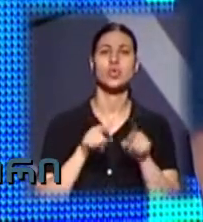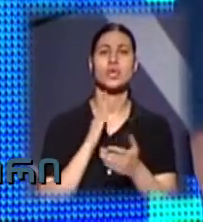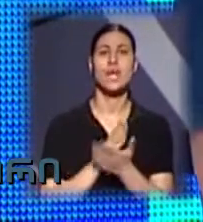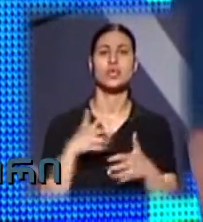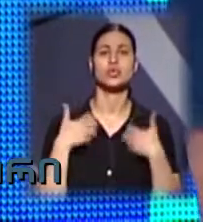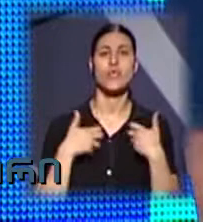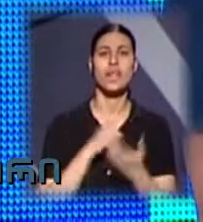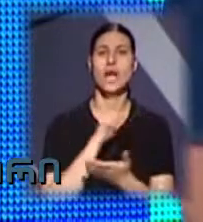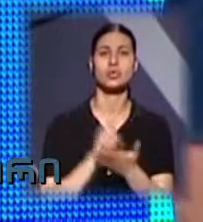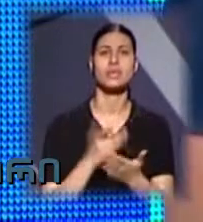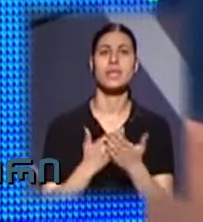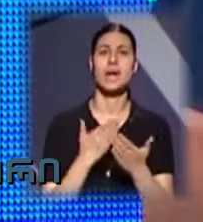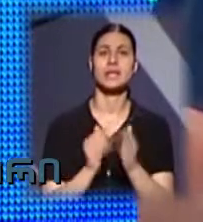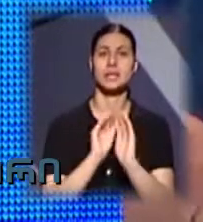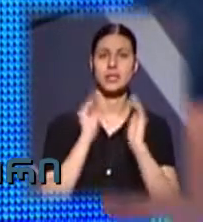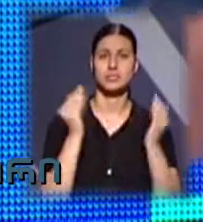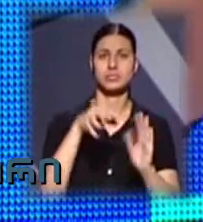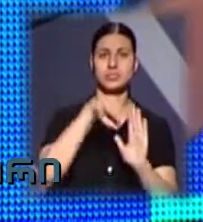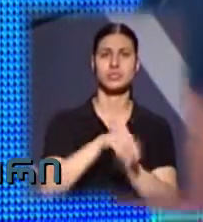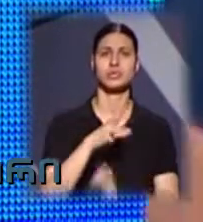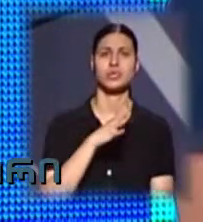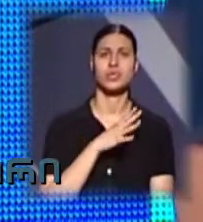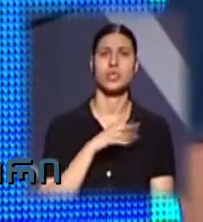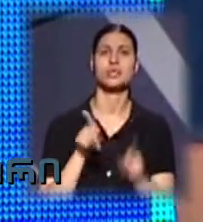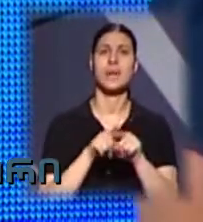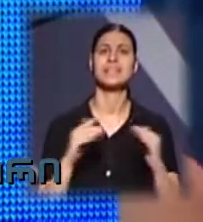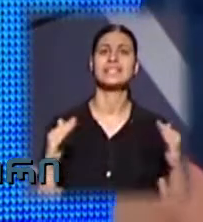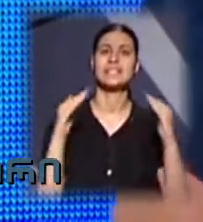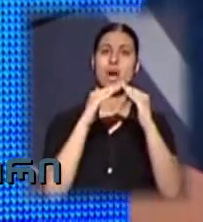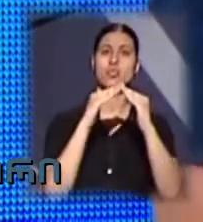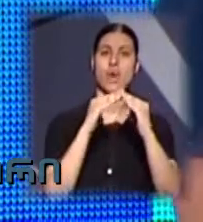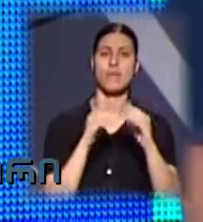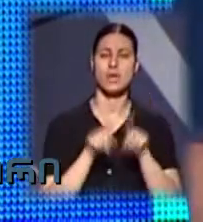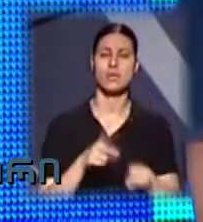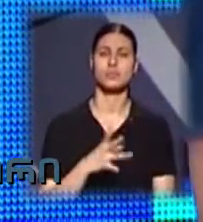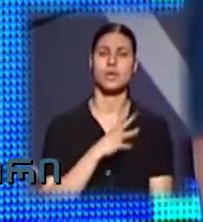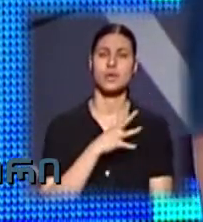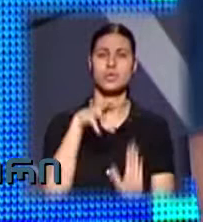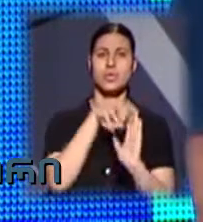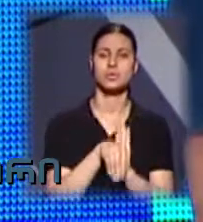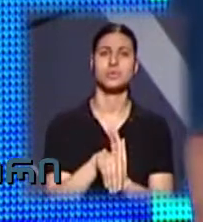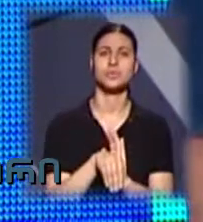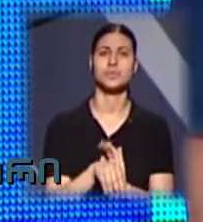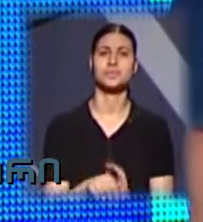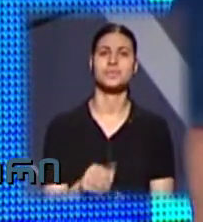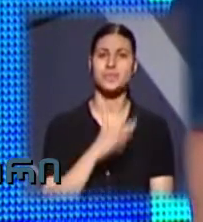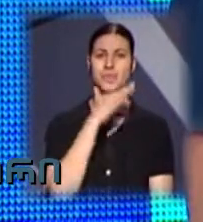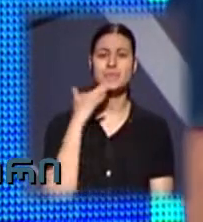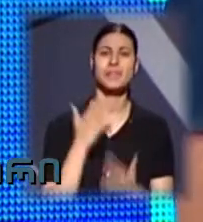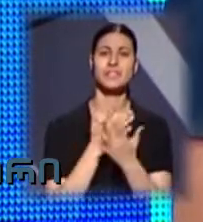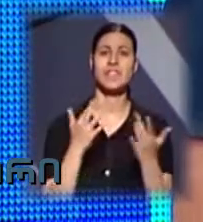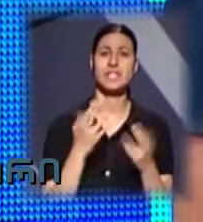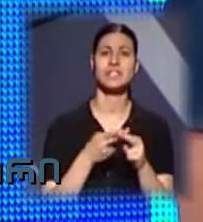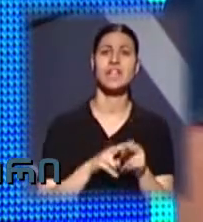რომლებიც აუცილებლად მაგალითად დახურულ ვოლიერებში, ასე ვთქვათ, სახურავიან ვოლიერებში უნდა იყოს მოთავსებულები. ბევრი სხვადასხვა,